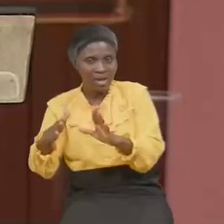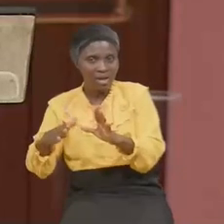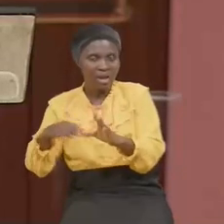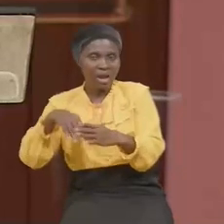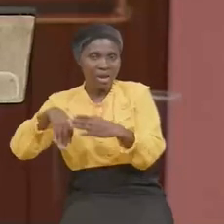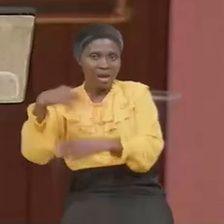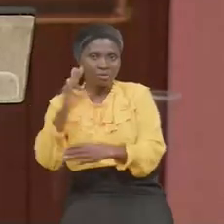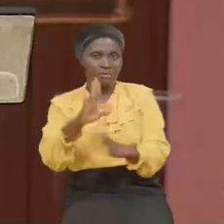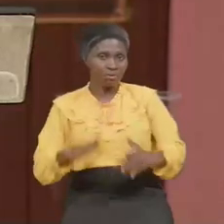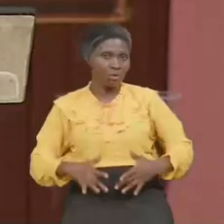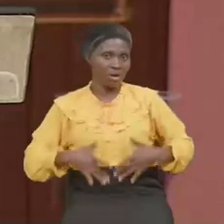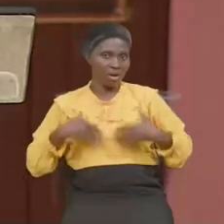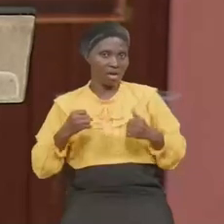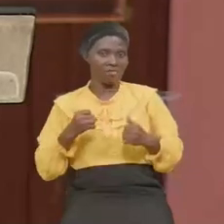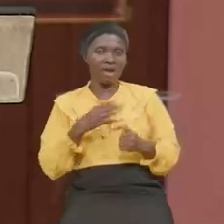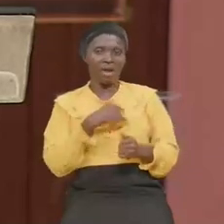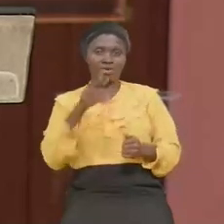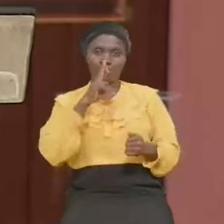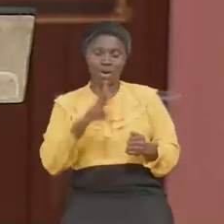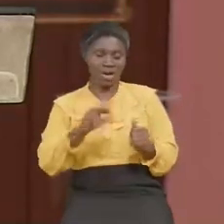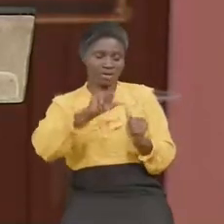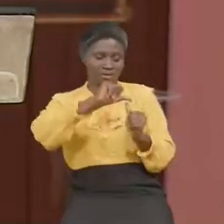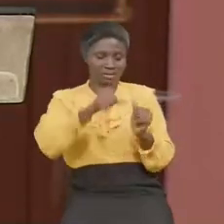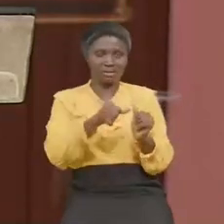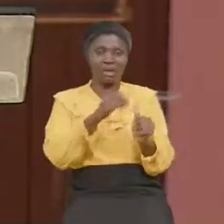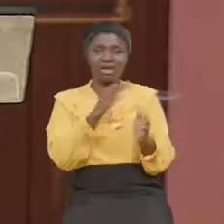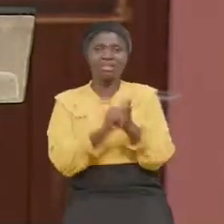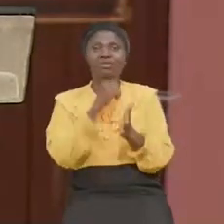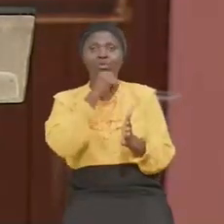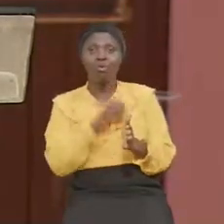cœur, ce vieil homme est mort et enseveli. Et